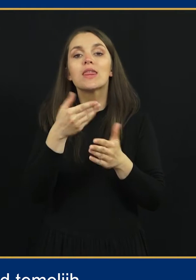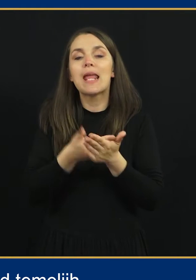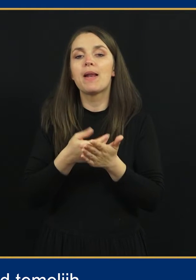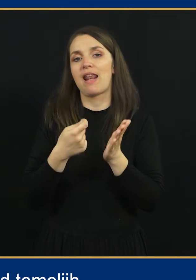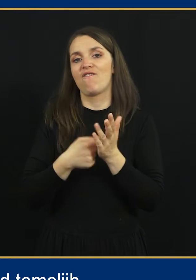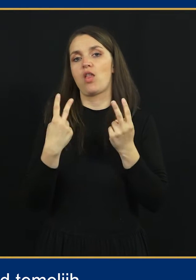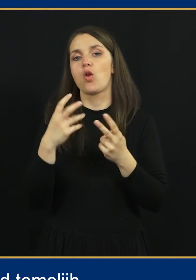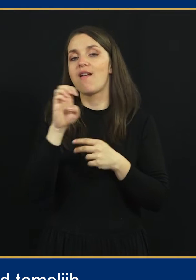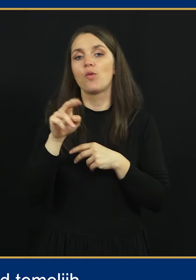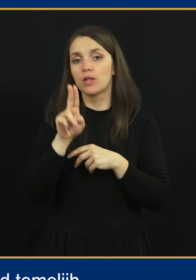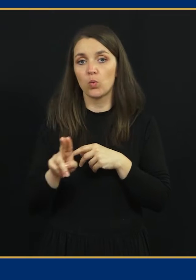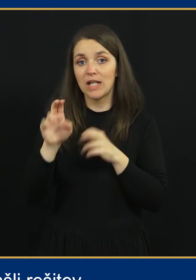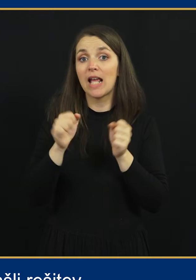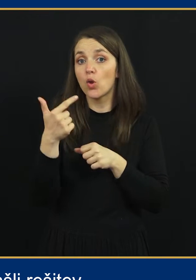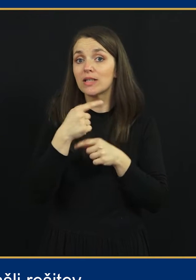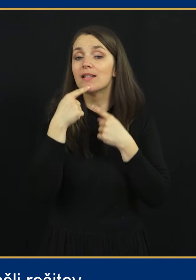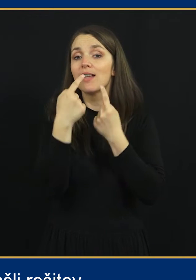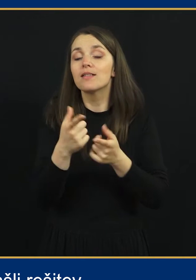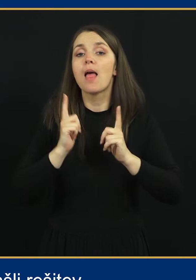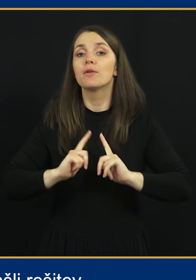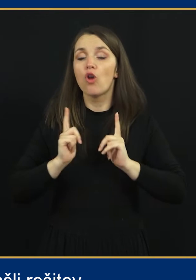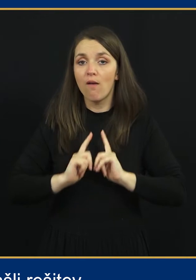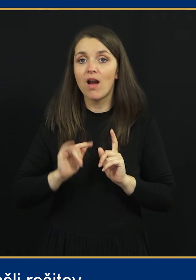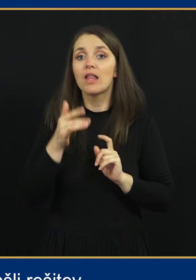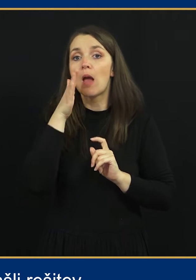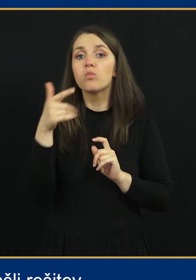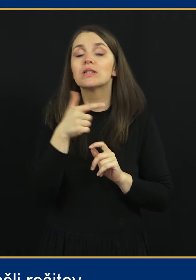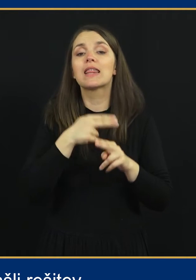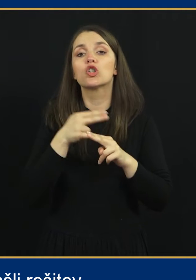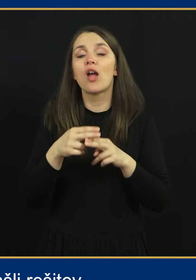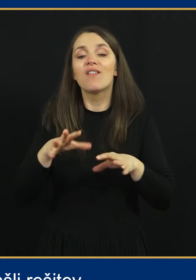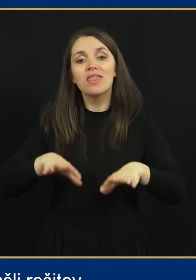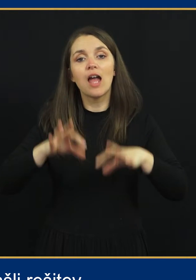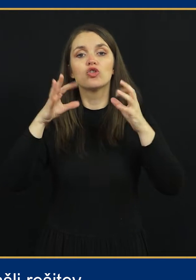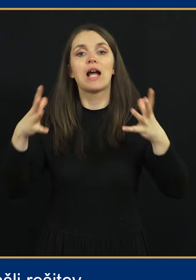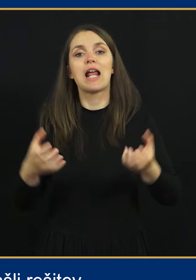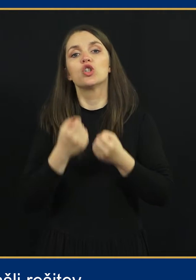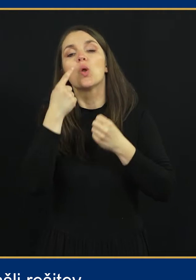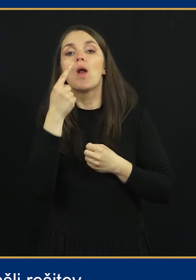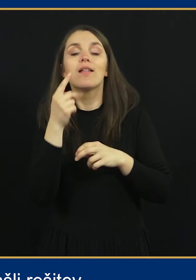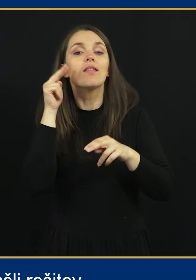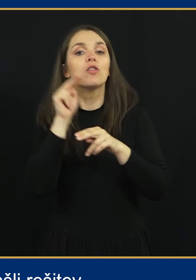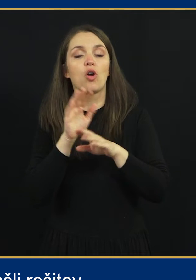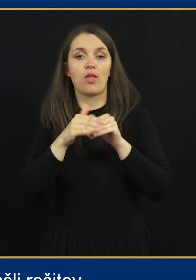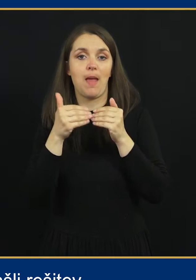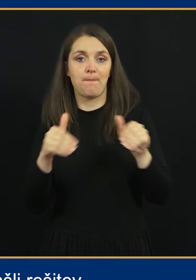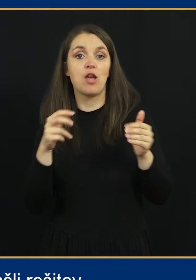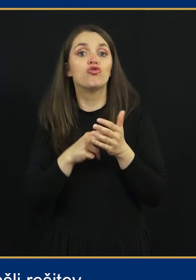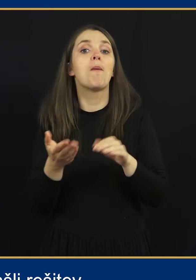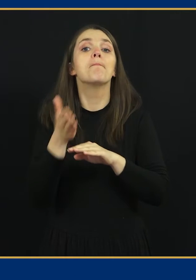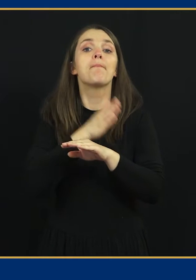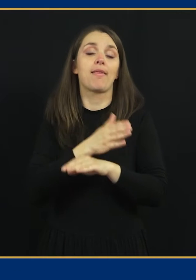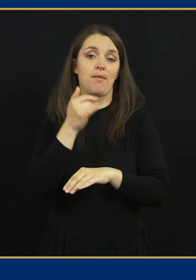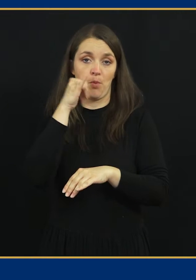unije. Zato sta izrazila pričakovanje, da bosta državi našli rešitev glede nadzora na meji še pred